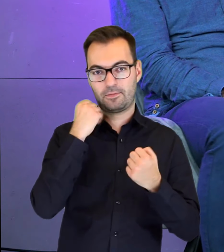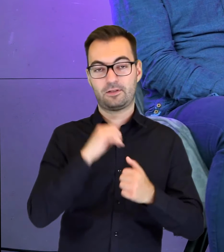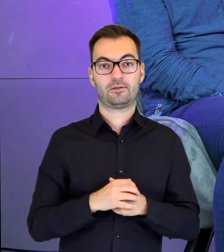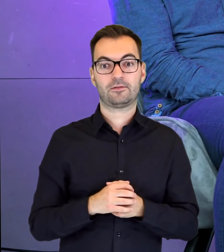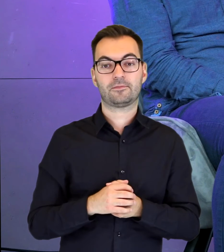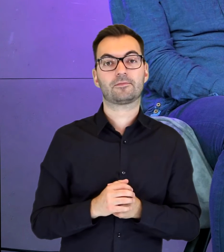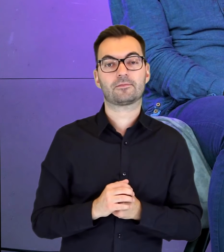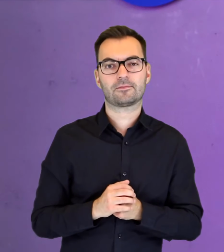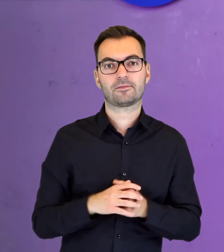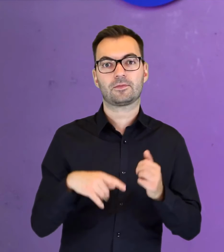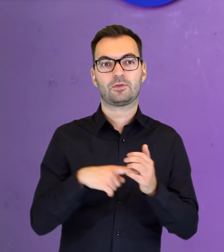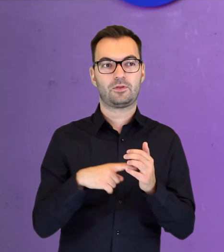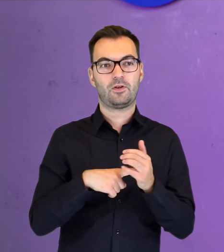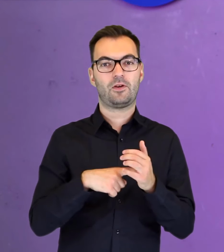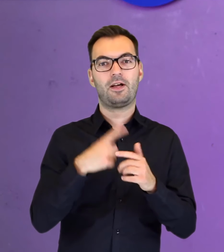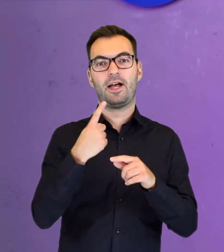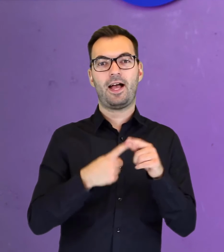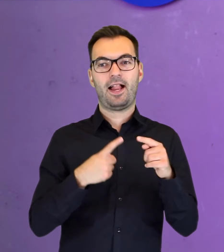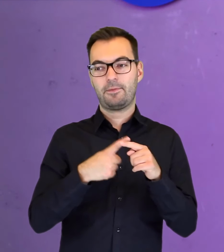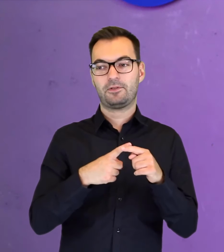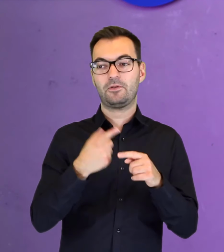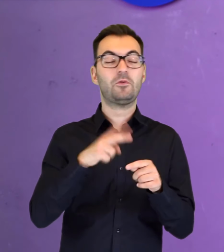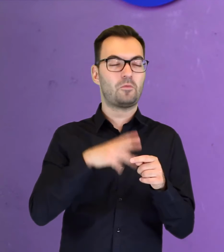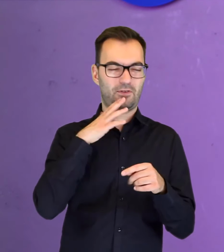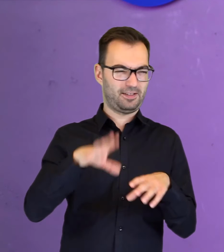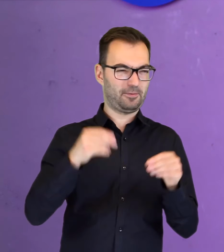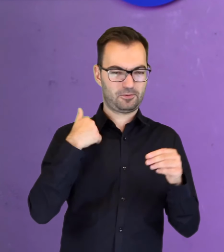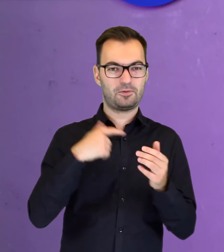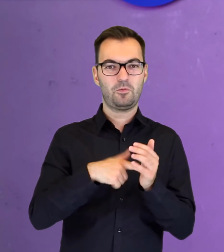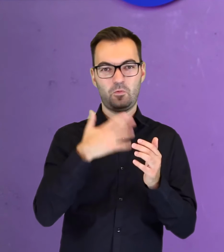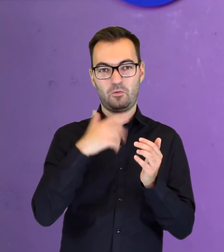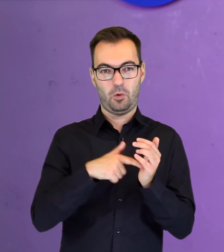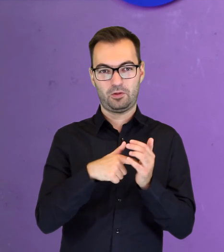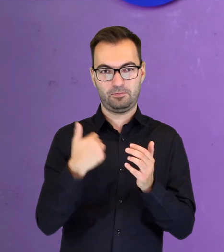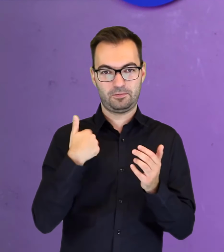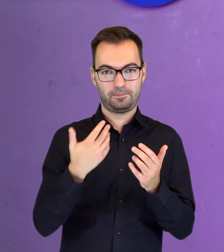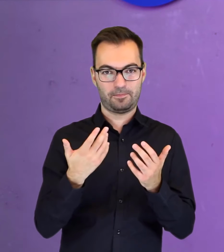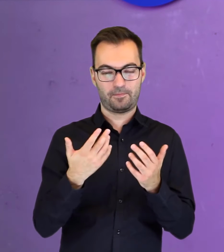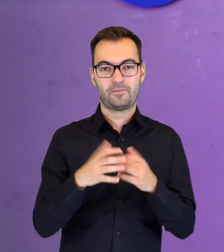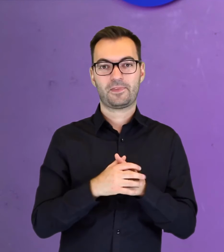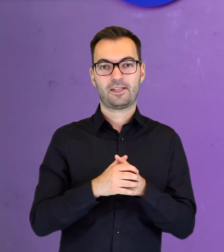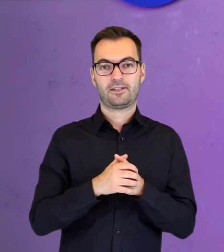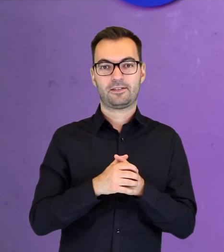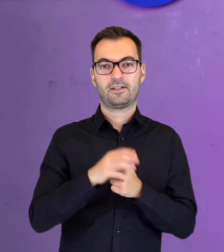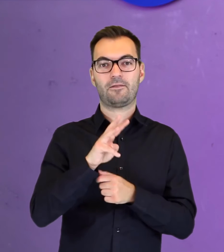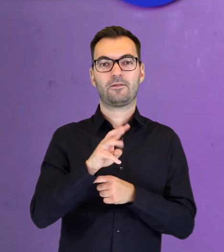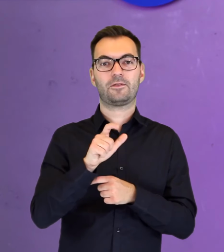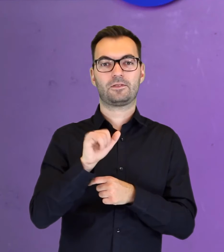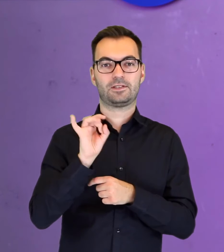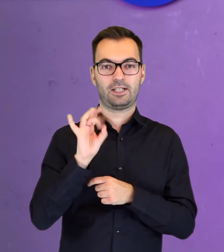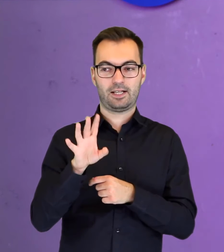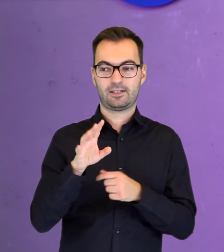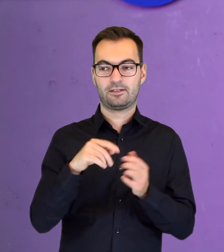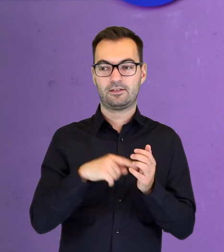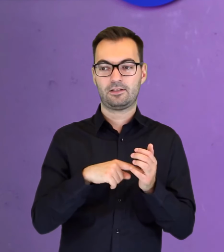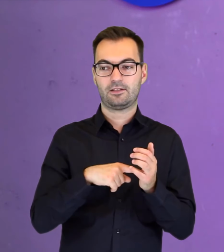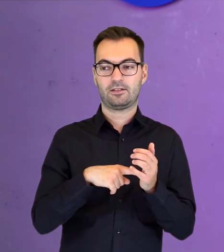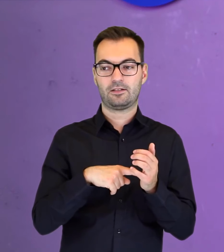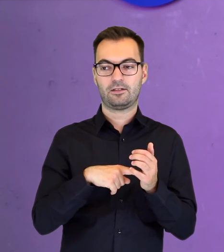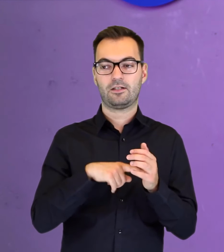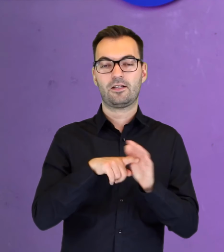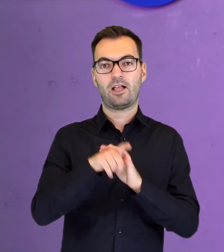Windowsa w taki sposób jaki ma więc to powiększanie nam pomaga i to jest jeden z takich artefaktów do zwłaszcza czym